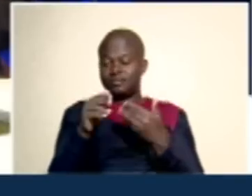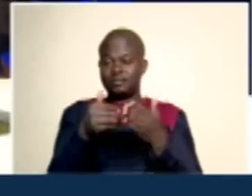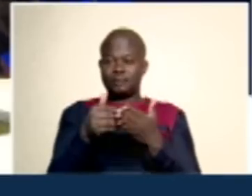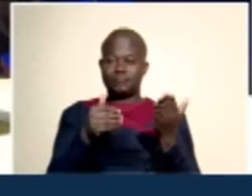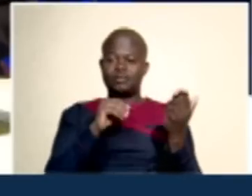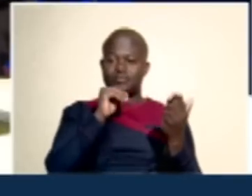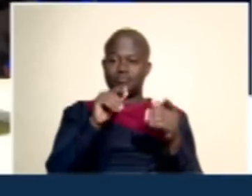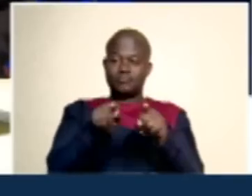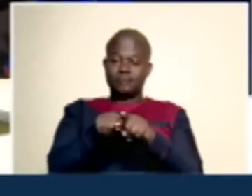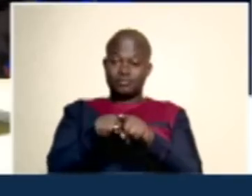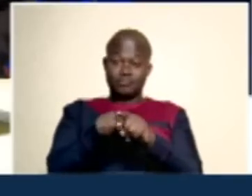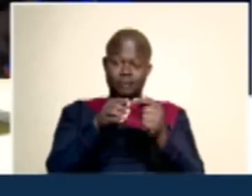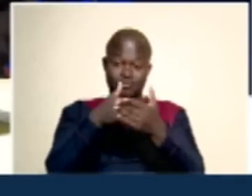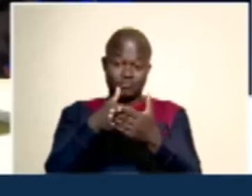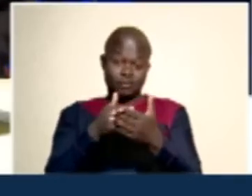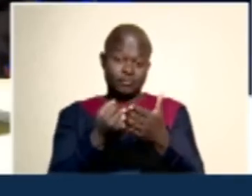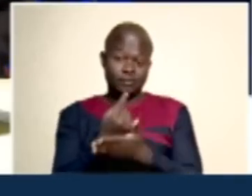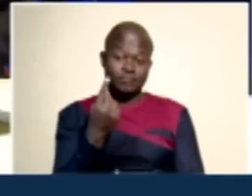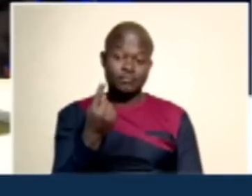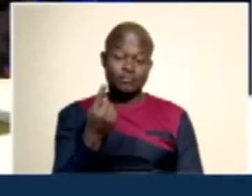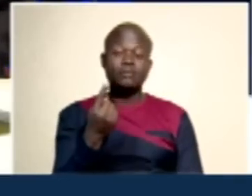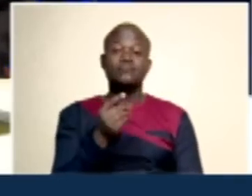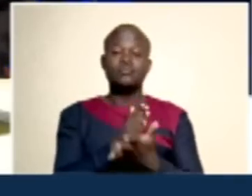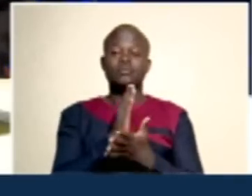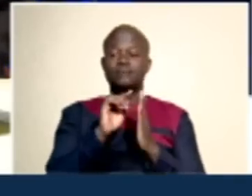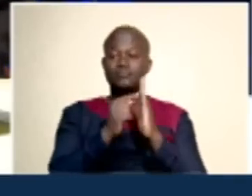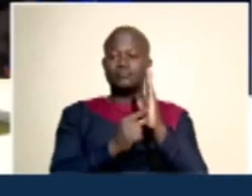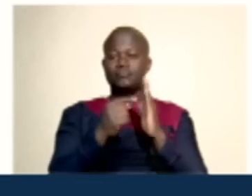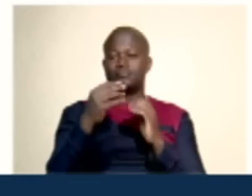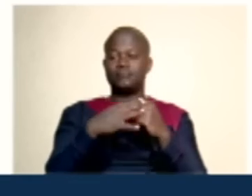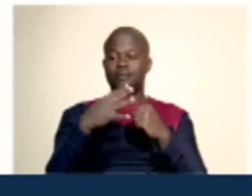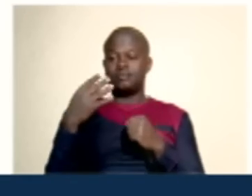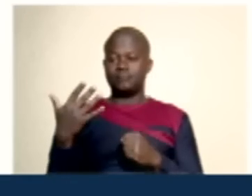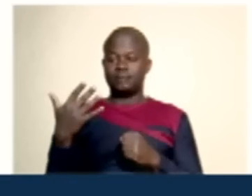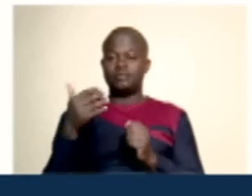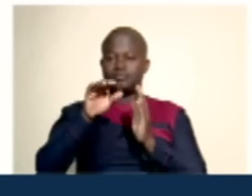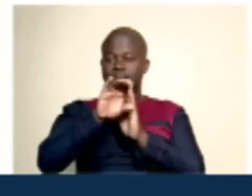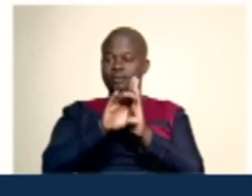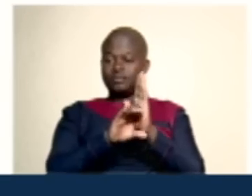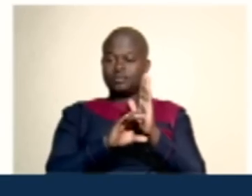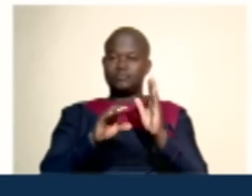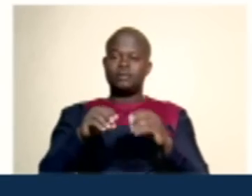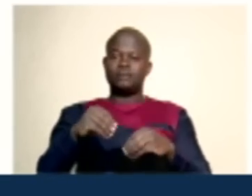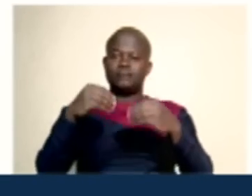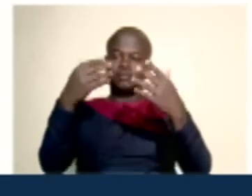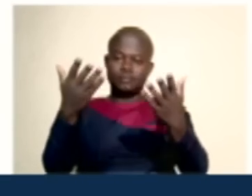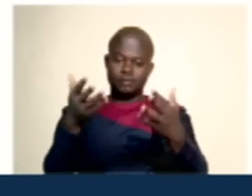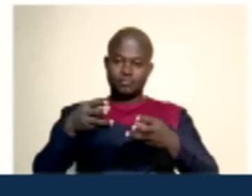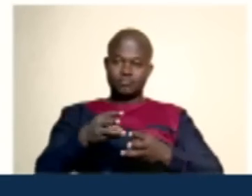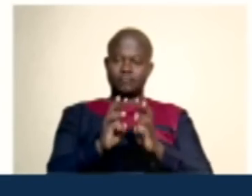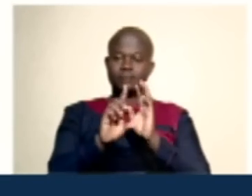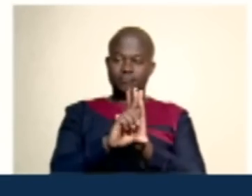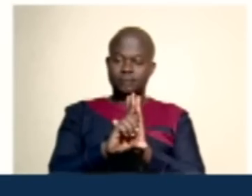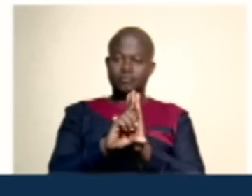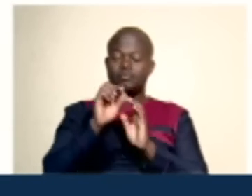bitari bimeze gutyo hari imbogamizi byatezaga yego ingingo ya 95 y'itegeko nshinga yatangaga uburyo